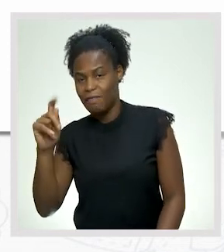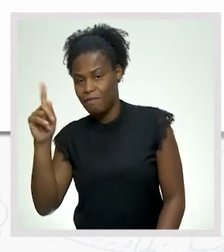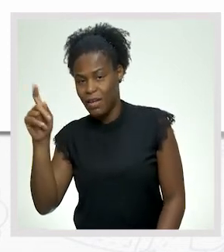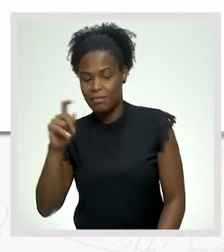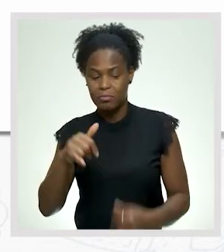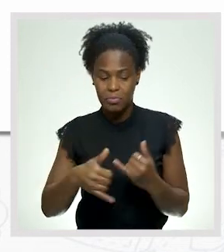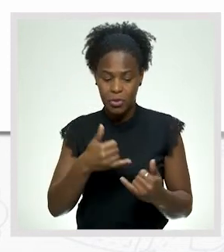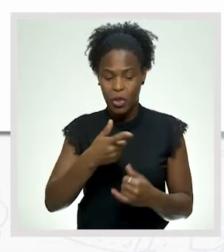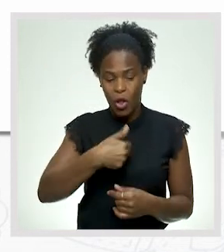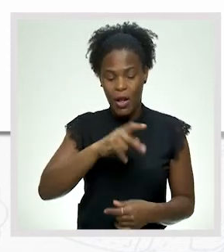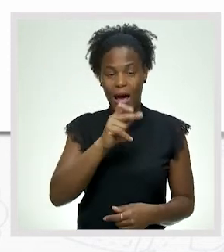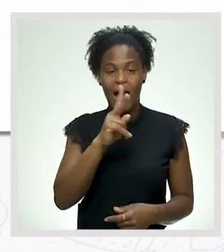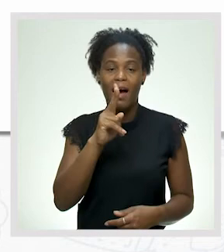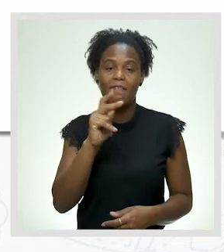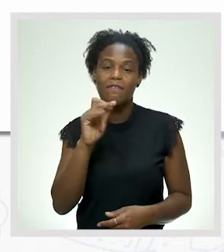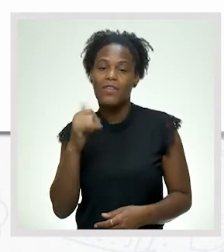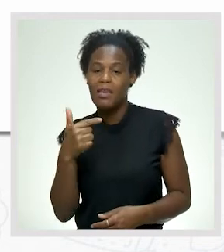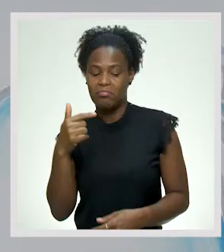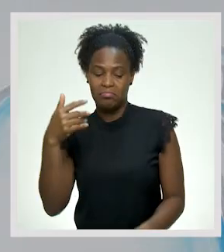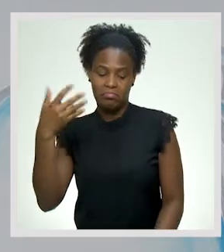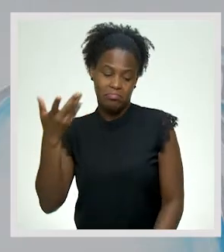Et on avait engagé.